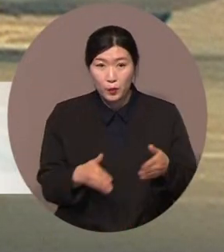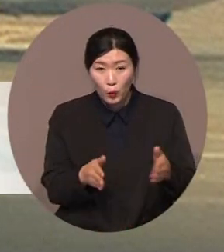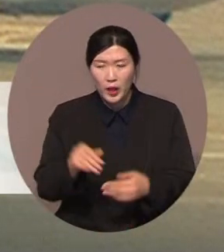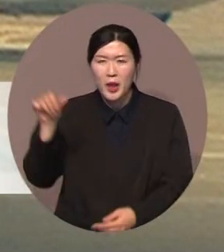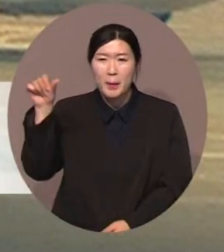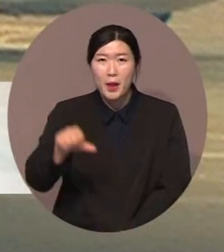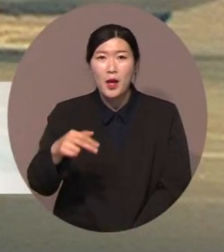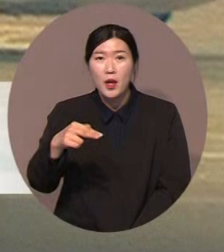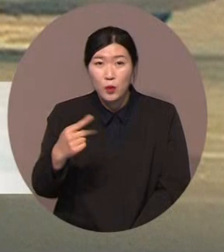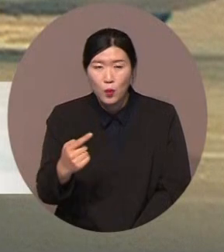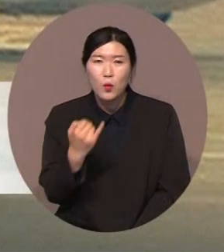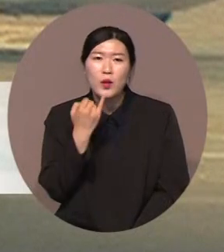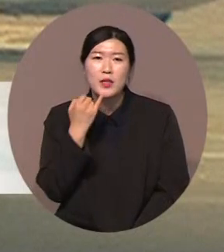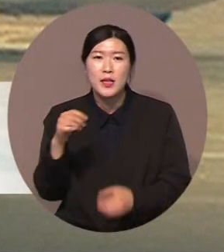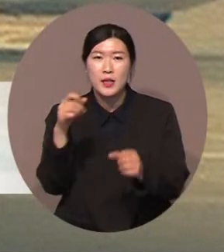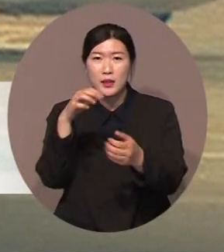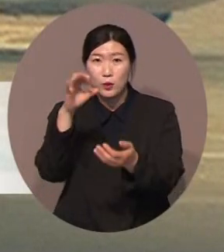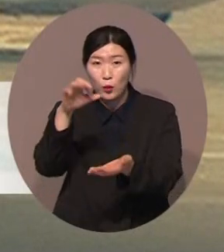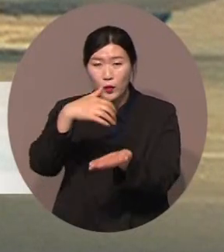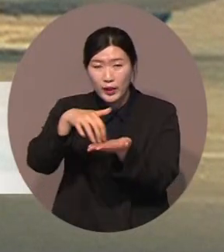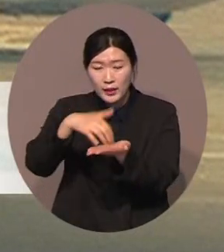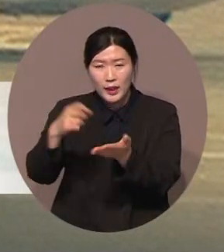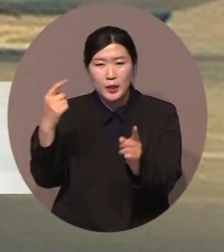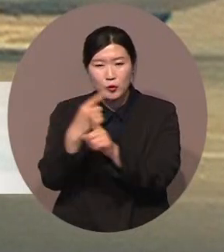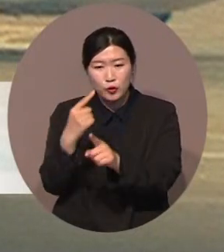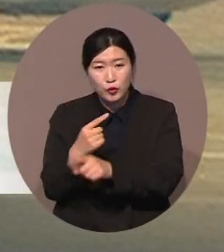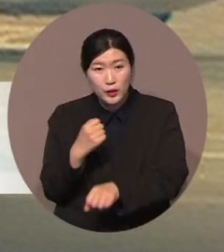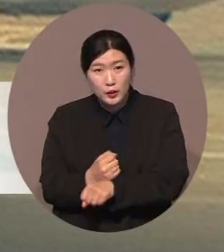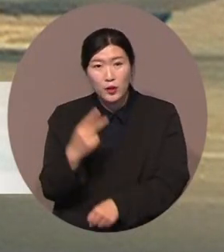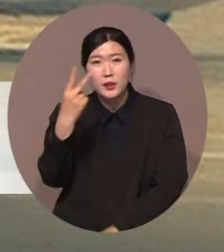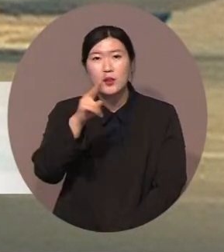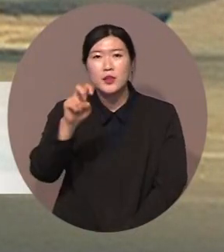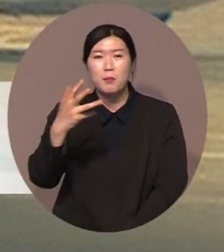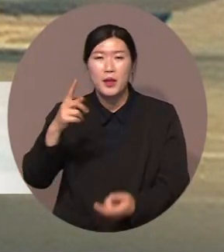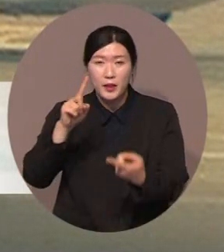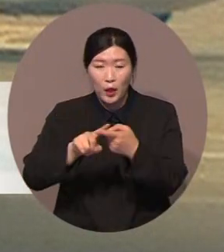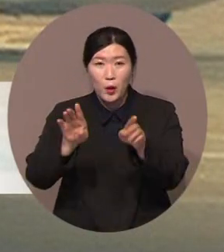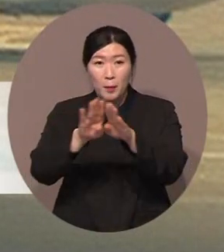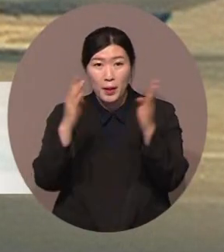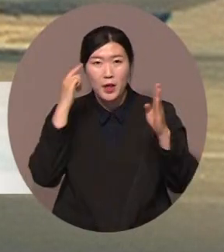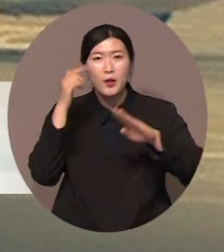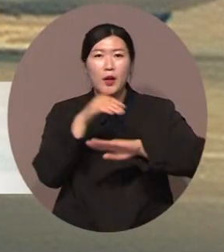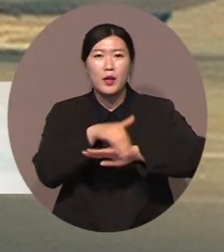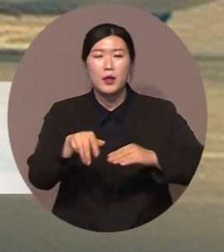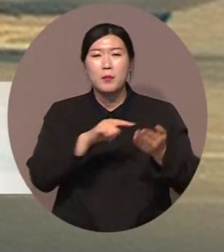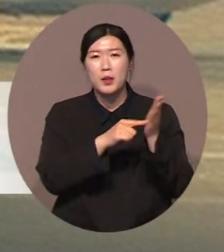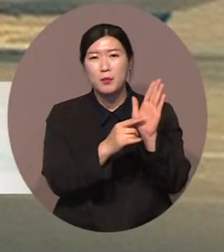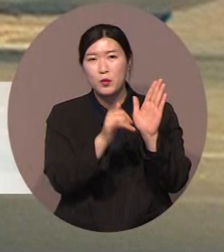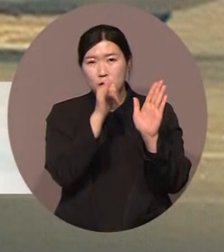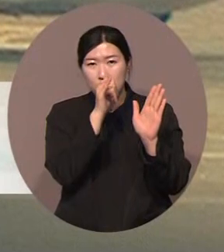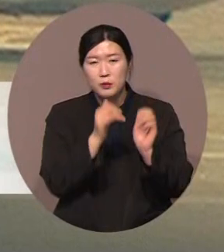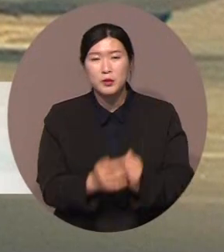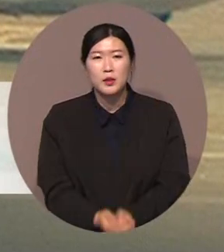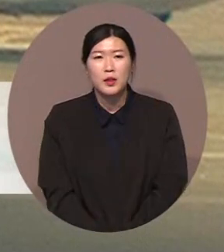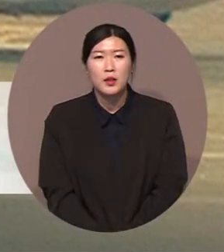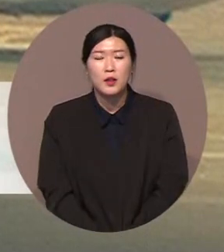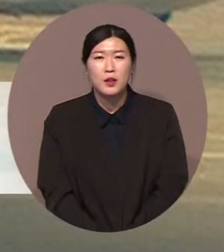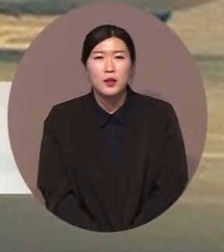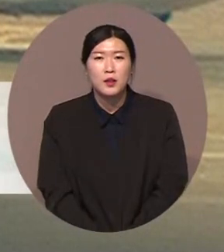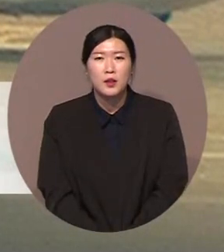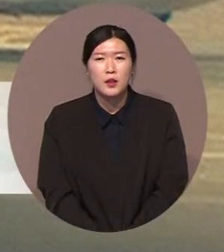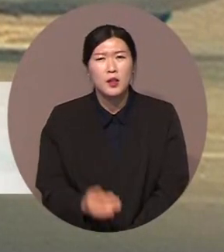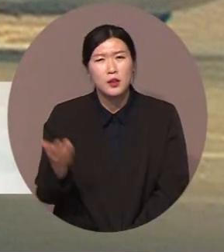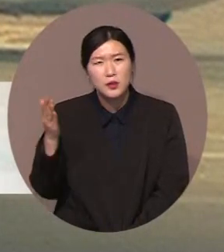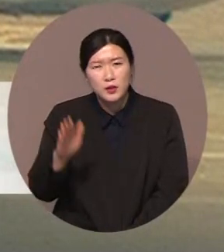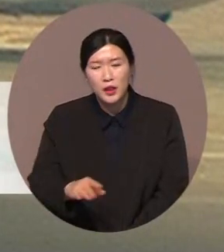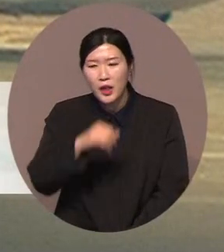않아도 되는 수준으로 사업비를 조정해 오는 2028년 계획대로 공항 문을 열겠다고 밝혔는데요. 하지만